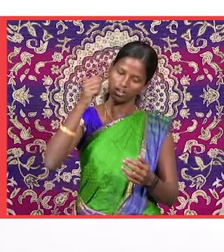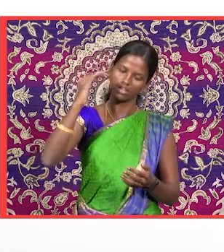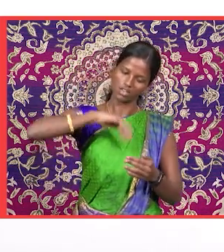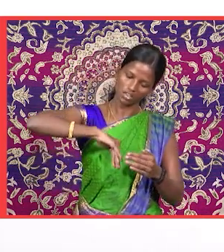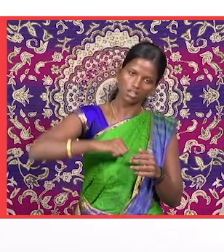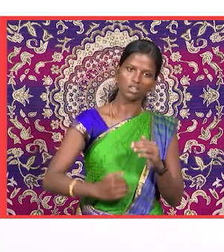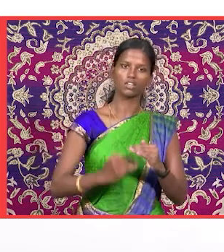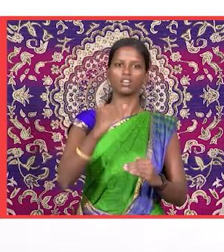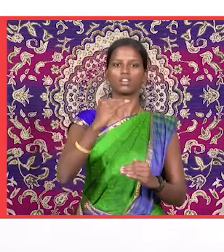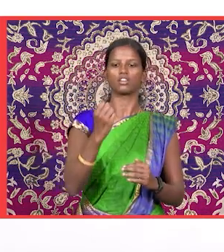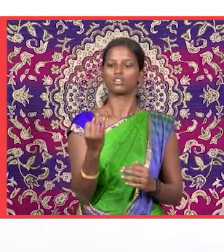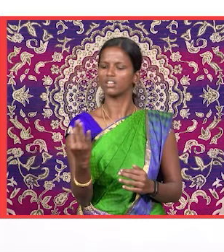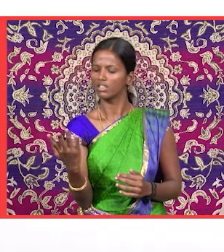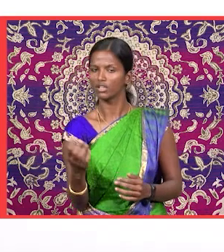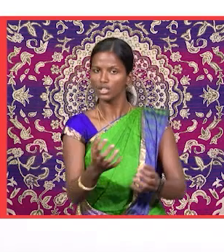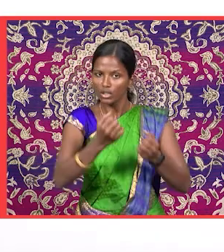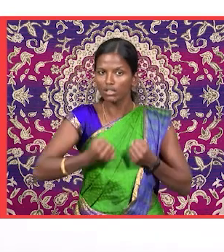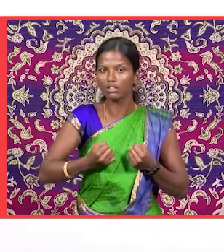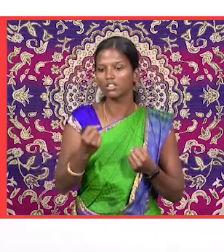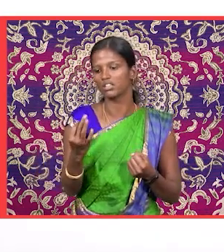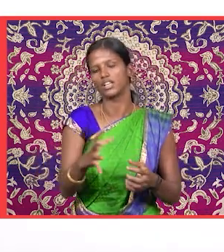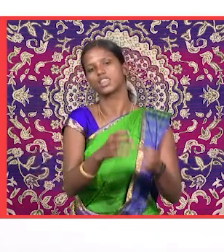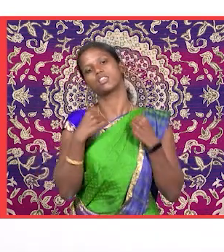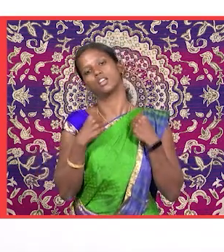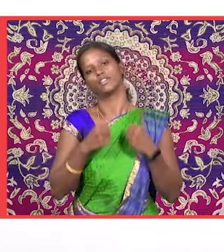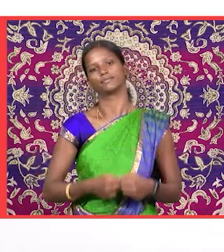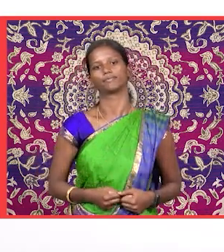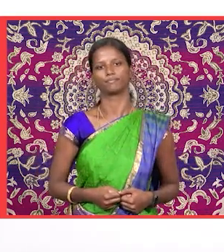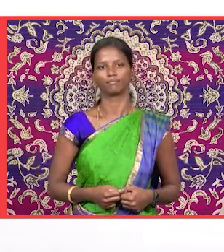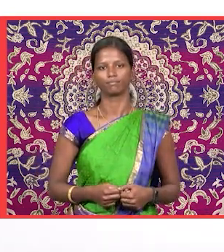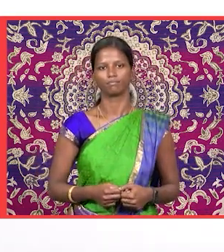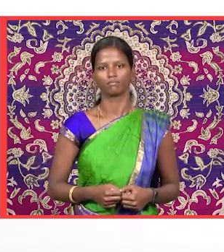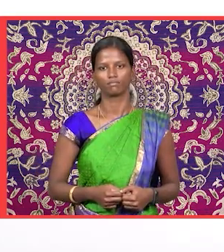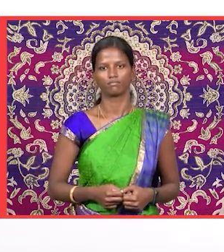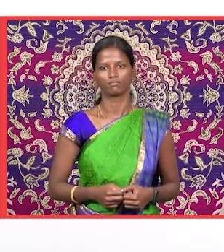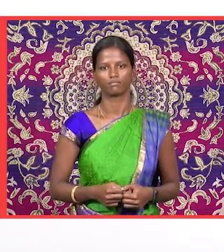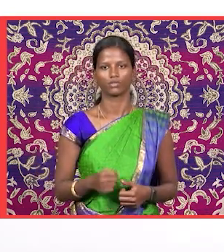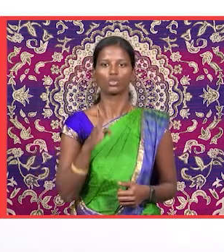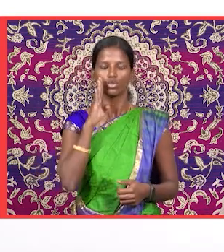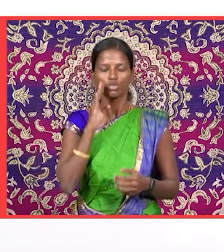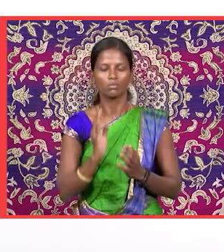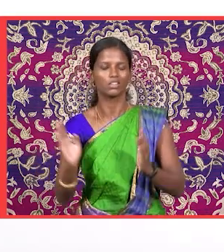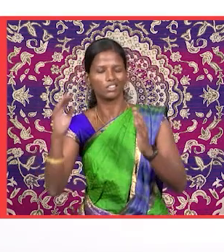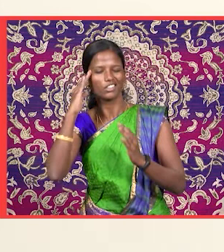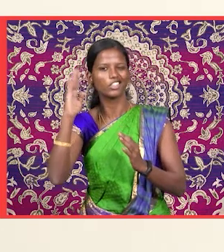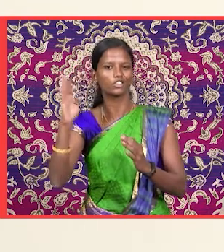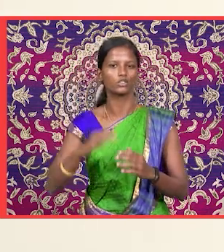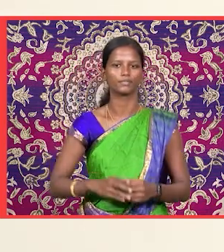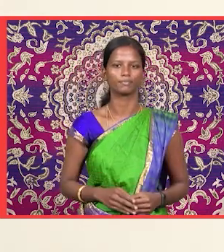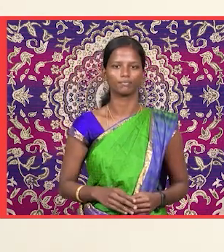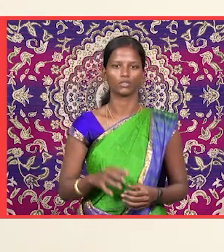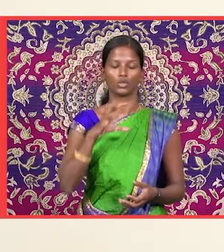நிறைய இன்னும் எத்தனை லிட்டர்கள் தேவை? இது வந்து தண்ணீர் தொட்டி, இதனுடைய